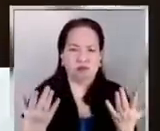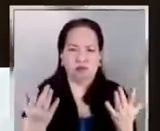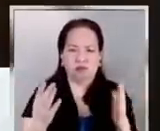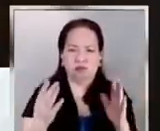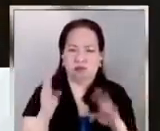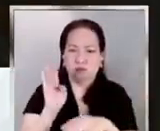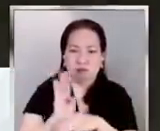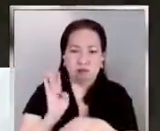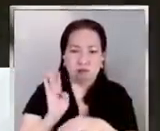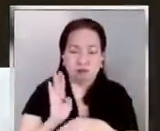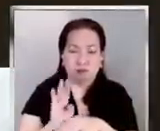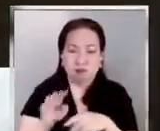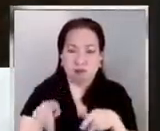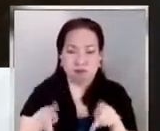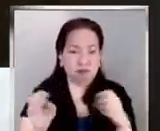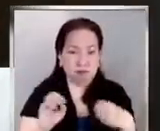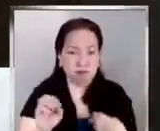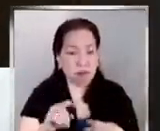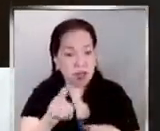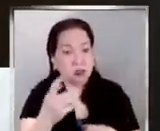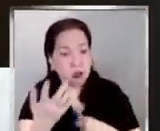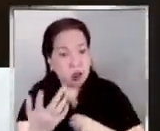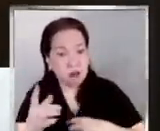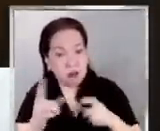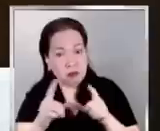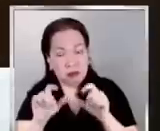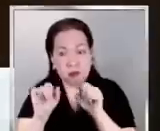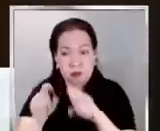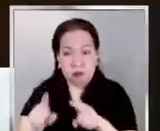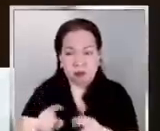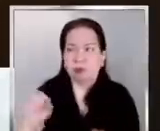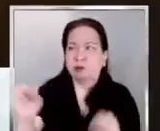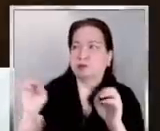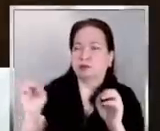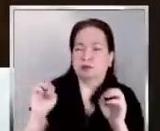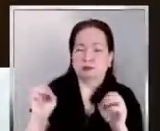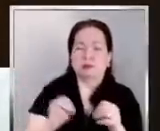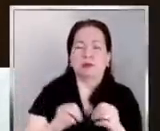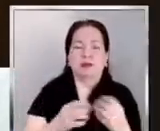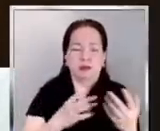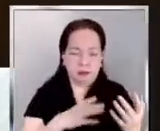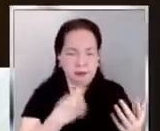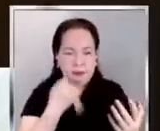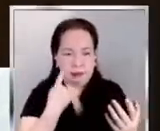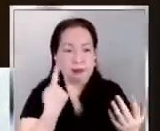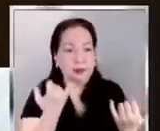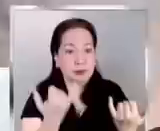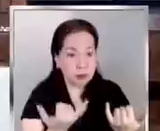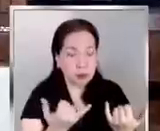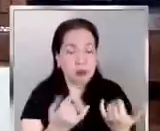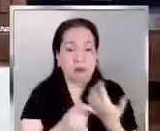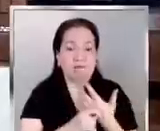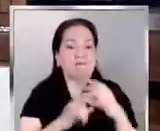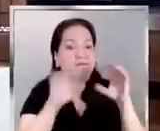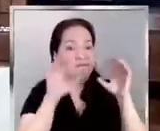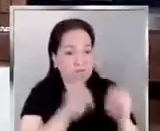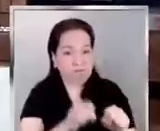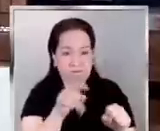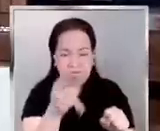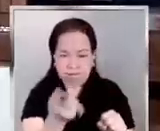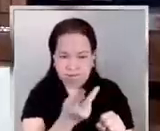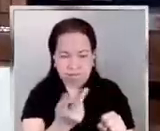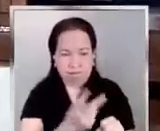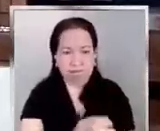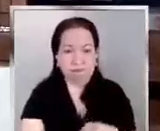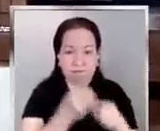sell? Wala ho. Okay, sir. Kasi iba po yung scope po. Okay, sir. Sa ngayon po, inaaresto po muna namin kayo. Una na